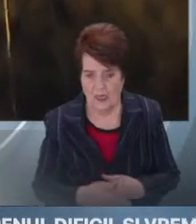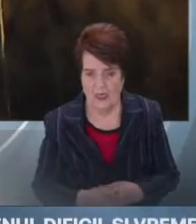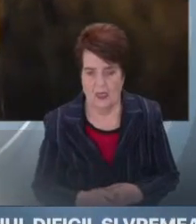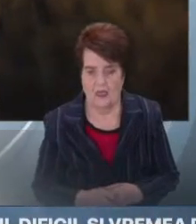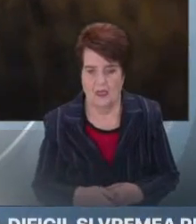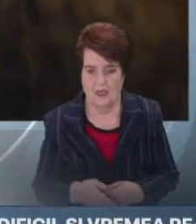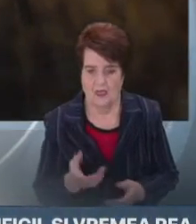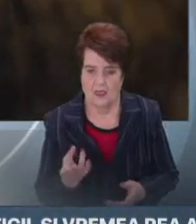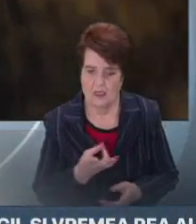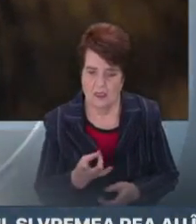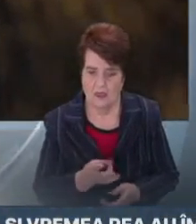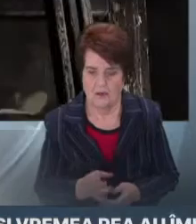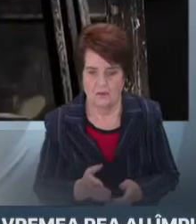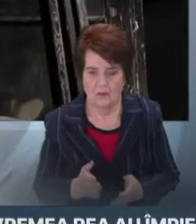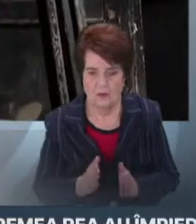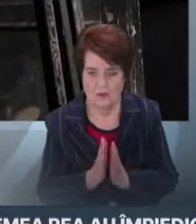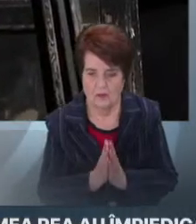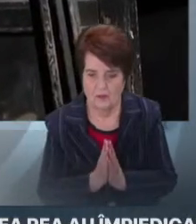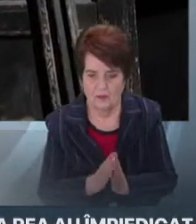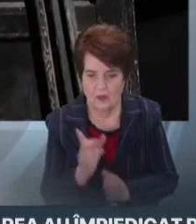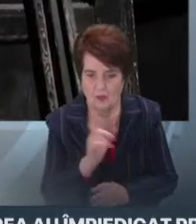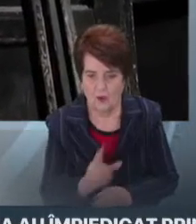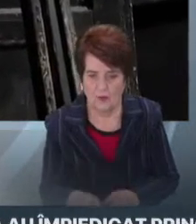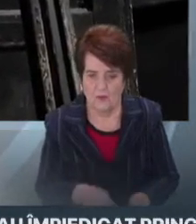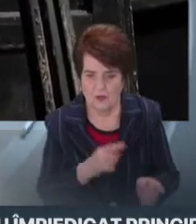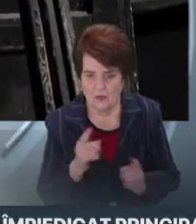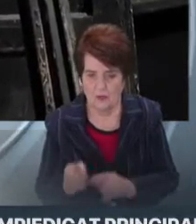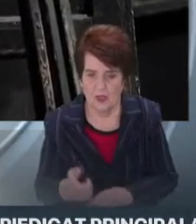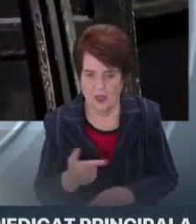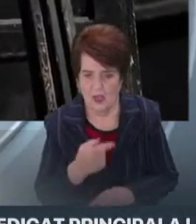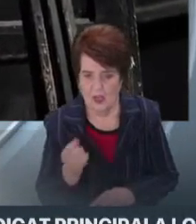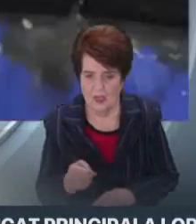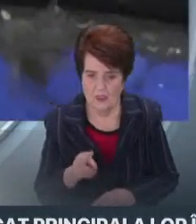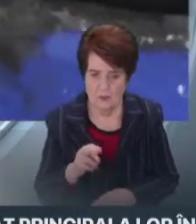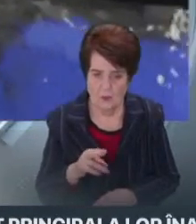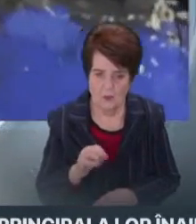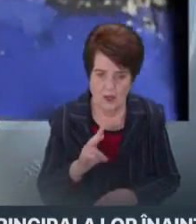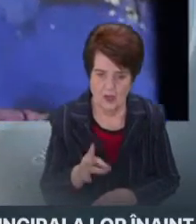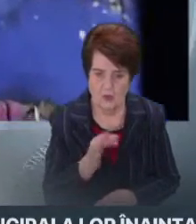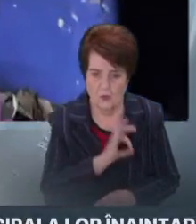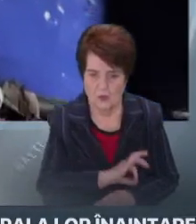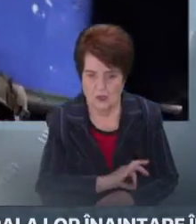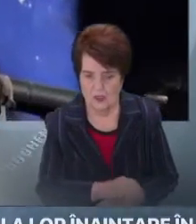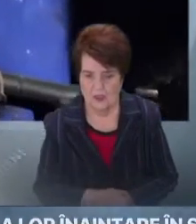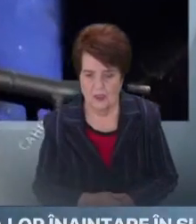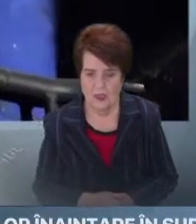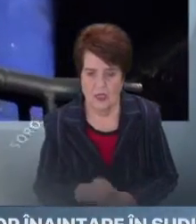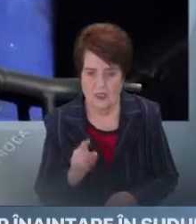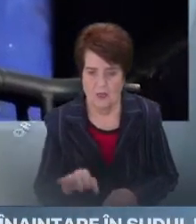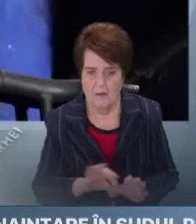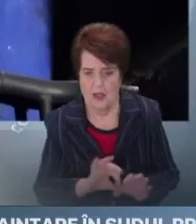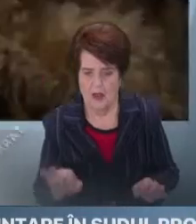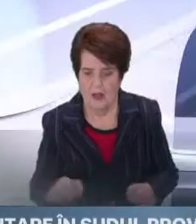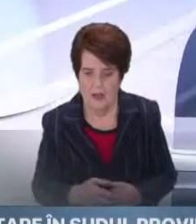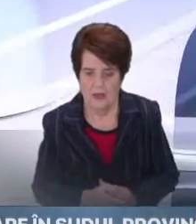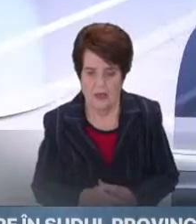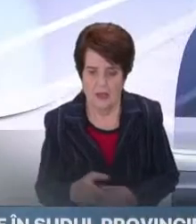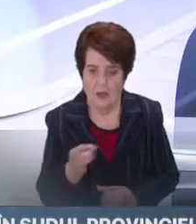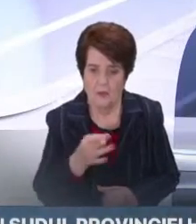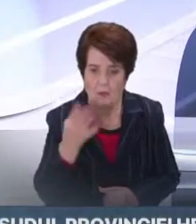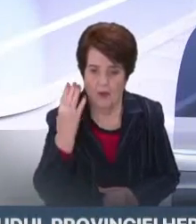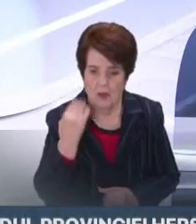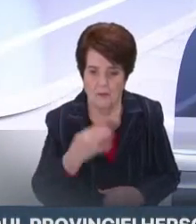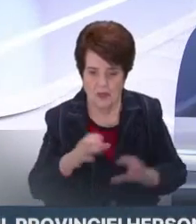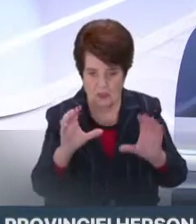ca să nu treacă de la gazul metan la gazul propan cu utilizarea buteliilor. În Republica Moldova,